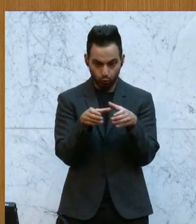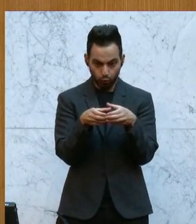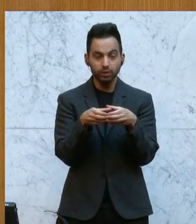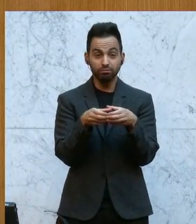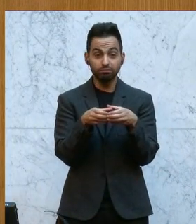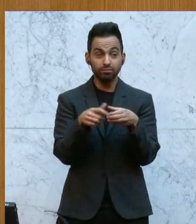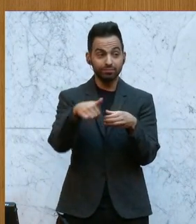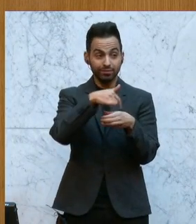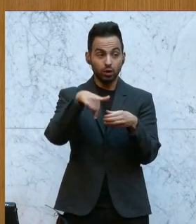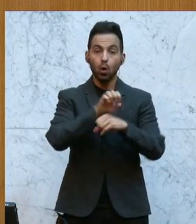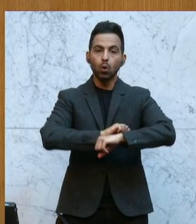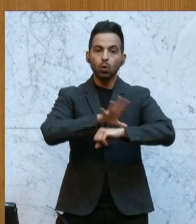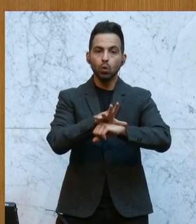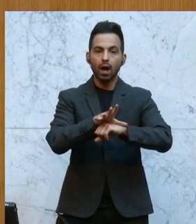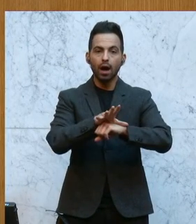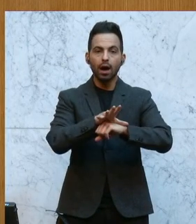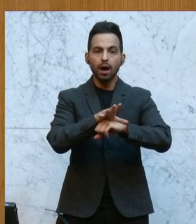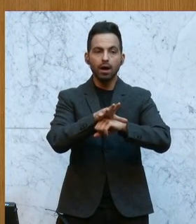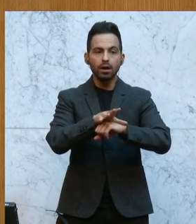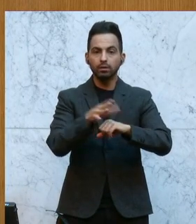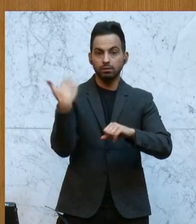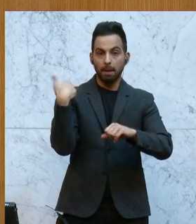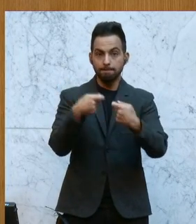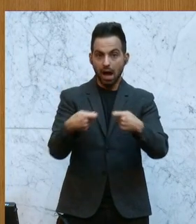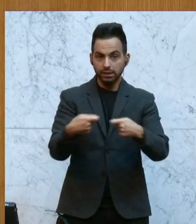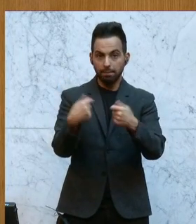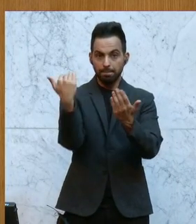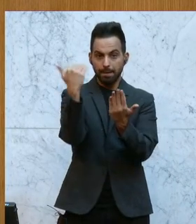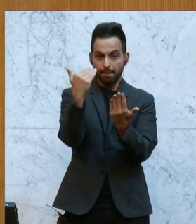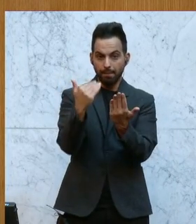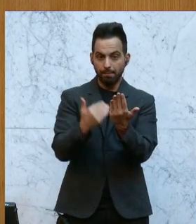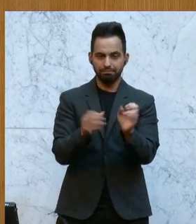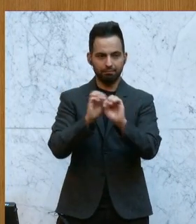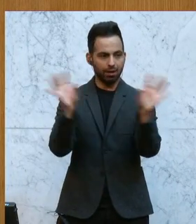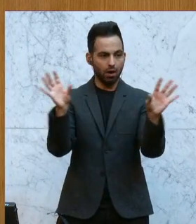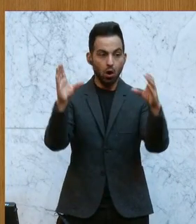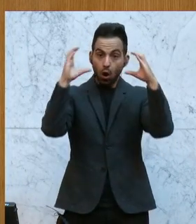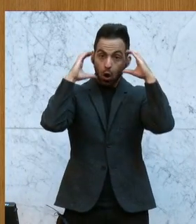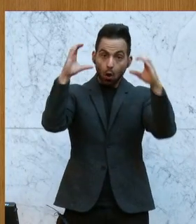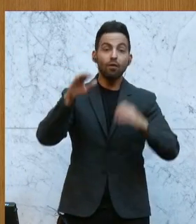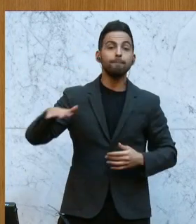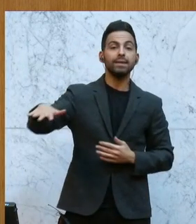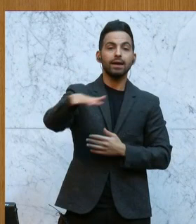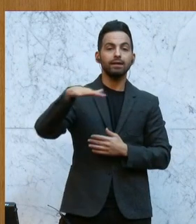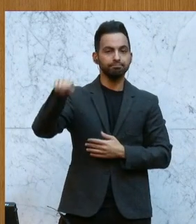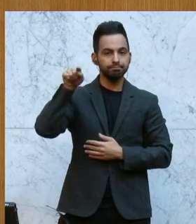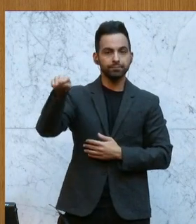zu den Corona-Beschaffungsmaßnahmen seinerzeit war eindeutig. Die ÖVP ist